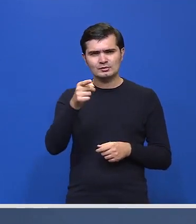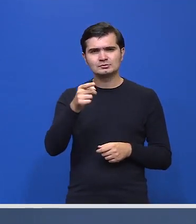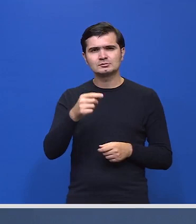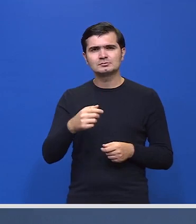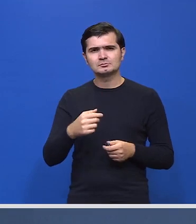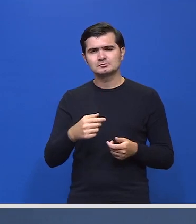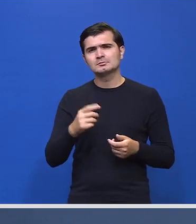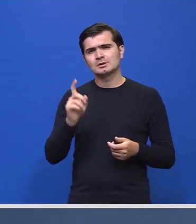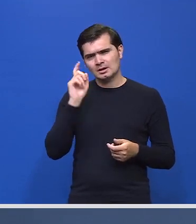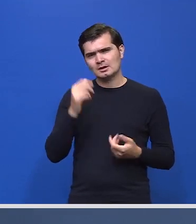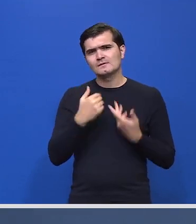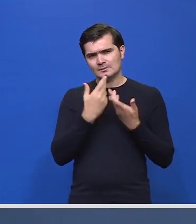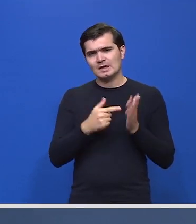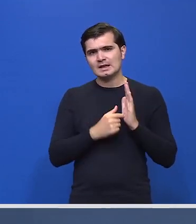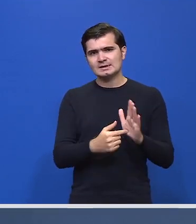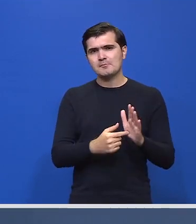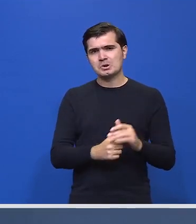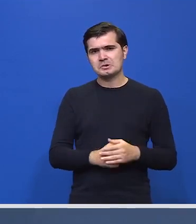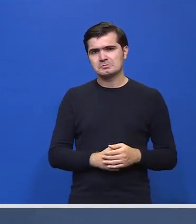exemplele pe care vi le-am dat,